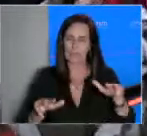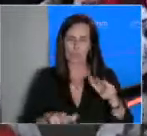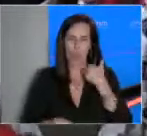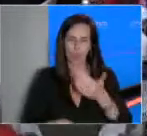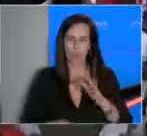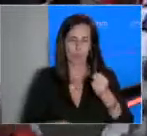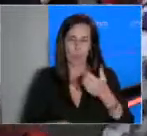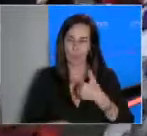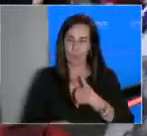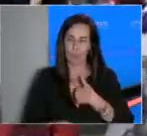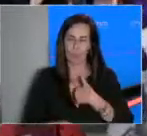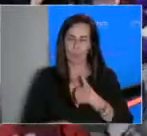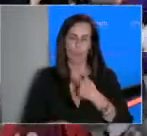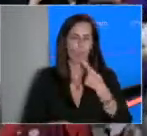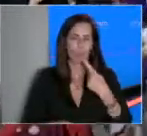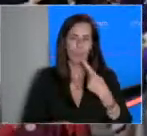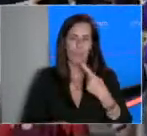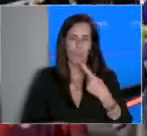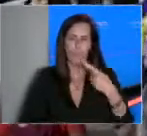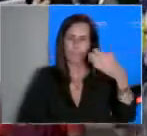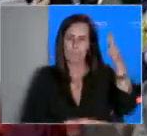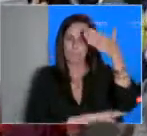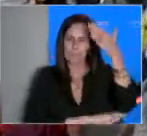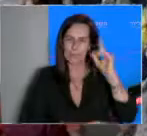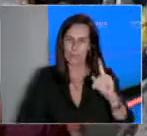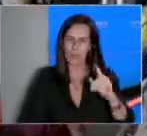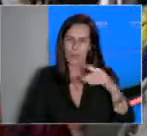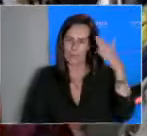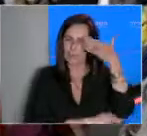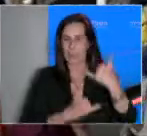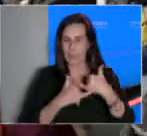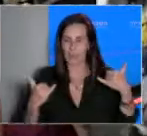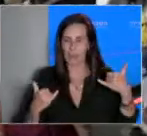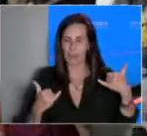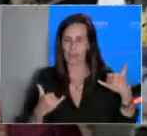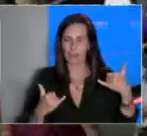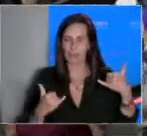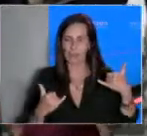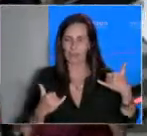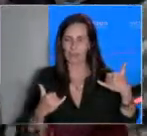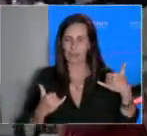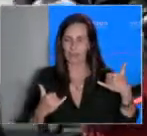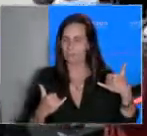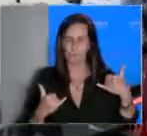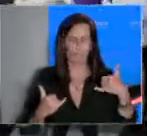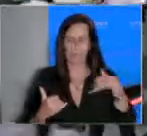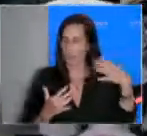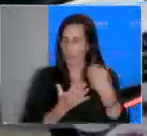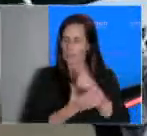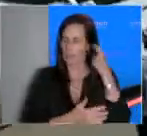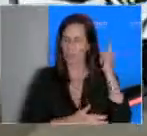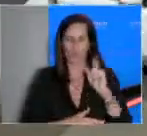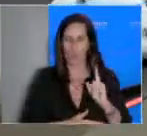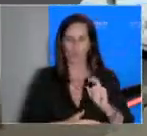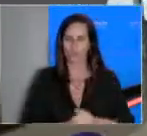טוב. אם אנחנו מדברים על מדינה שמדברת עצמה כמדינת רווחה, מערכת רווחה צריך